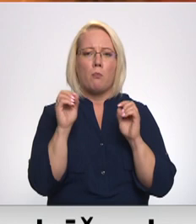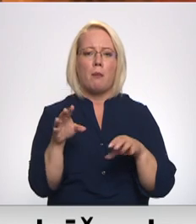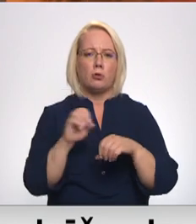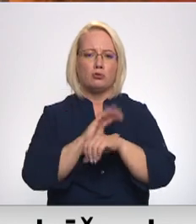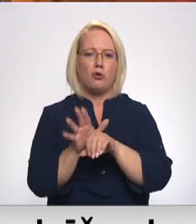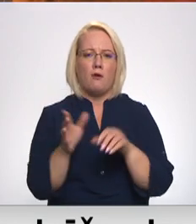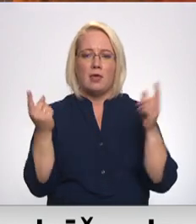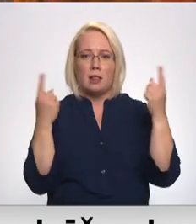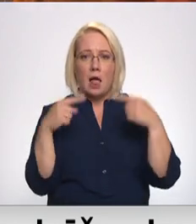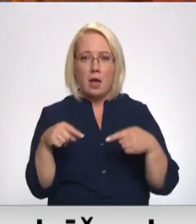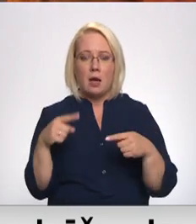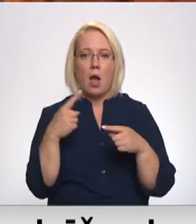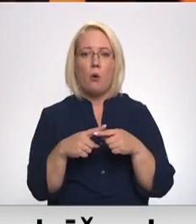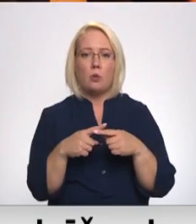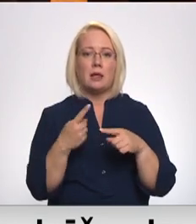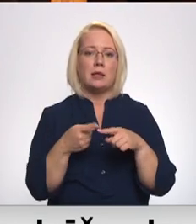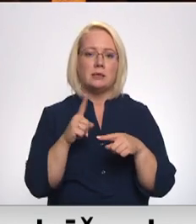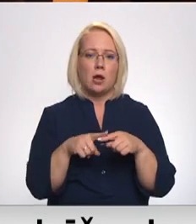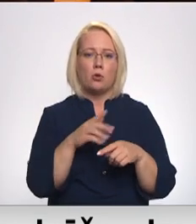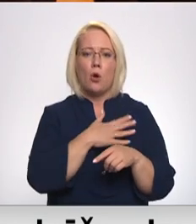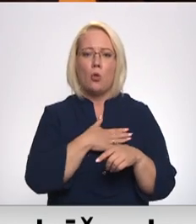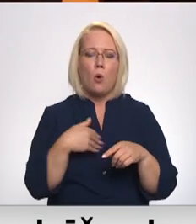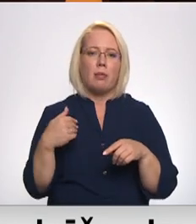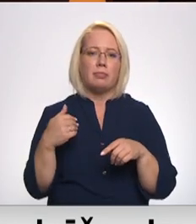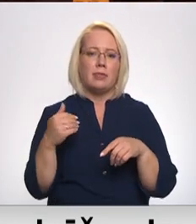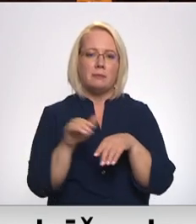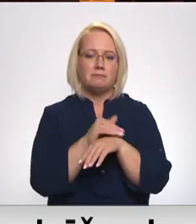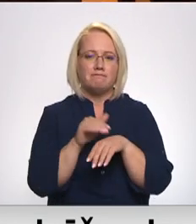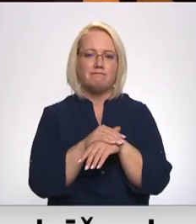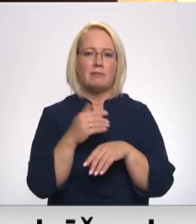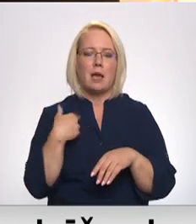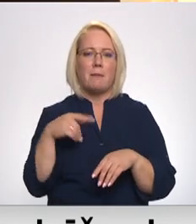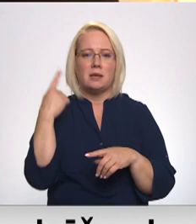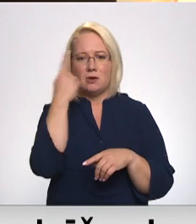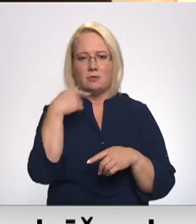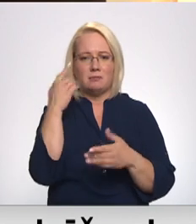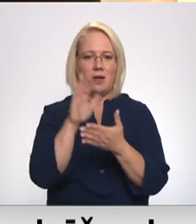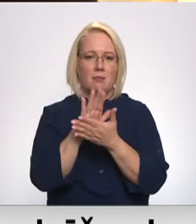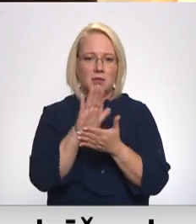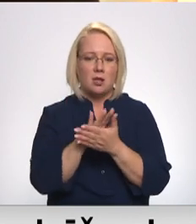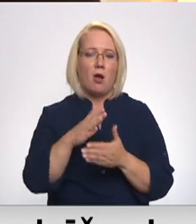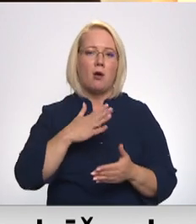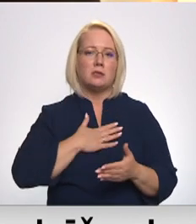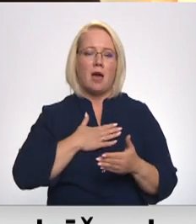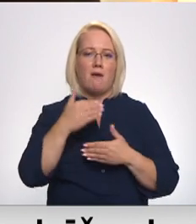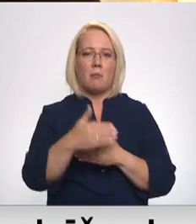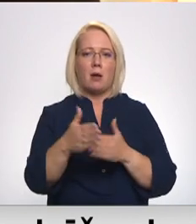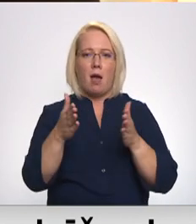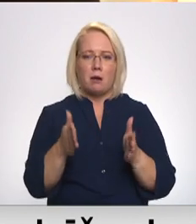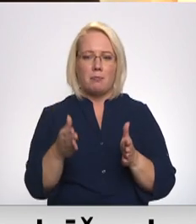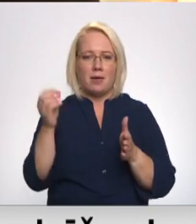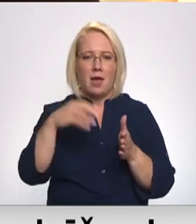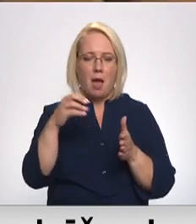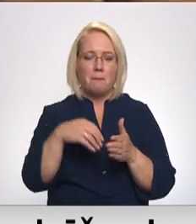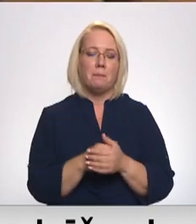laikā. Un līdz ar to ir ļoti mīļi, ka mēs jau viņus atpazīstam un ar savām kārbiņām.